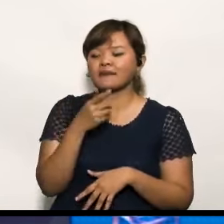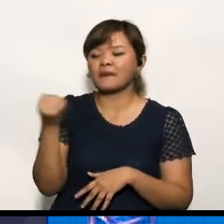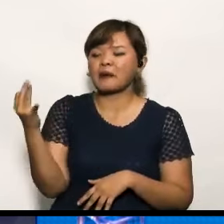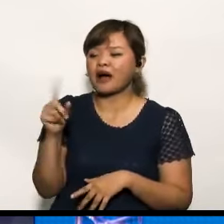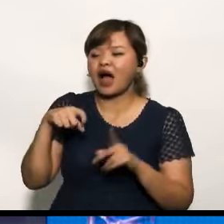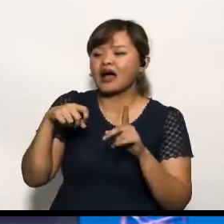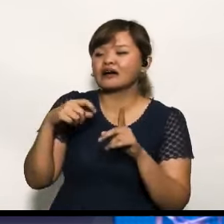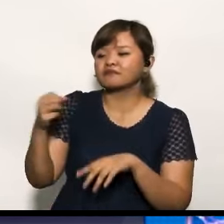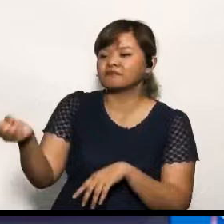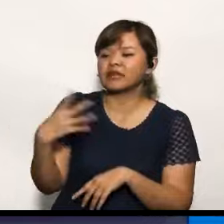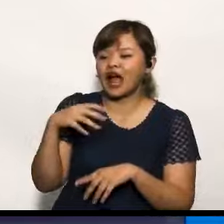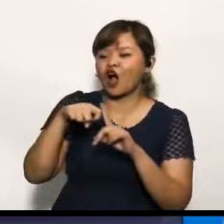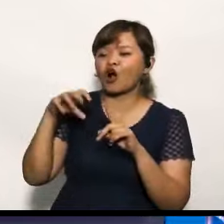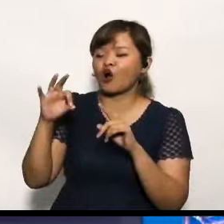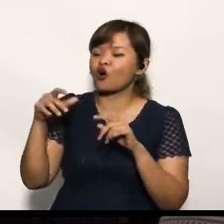apa?